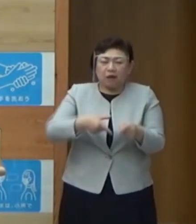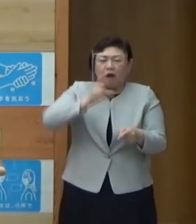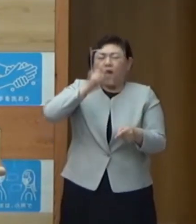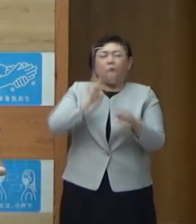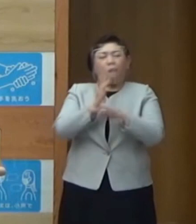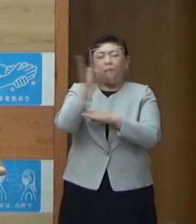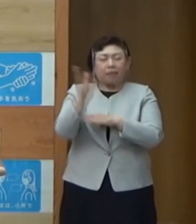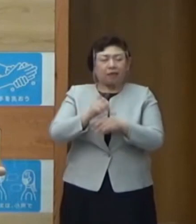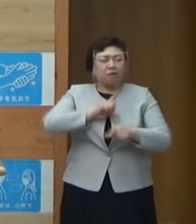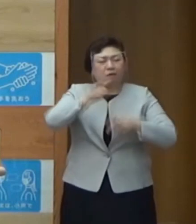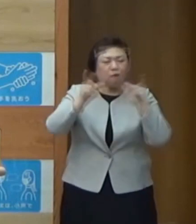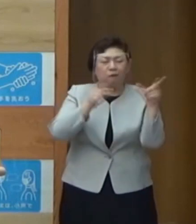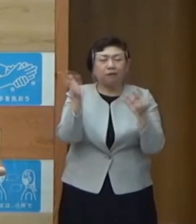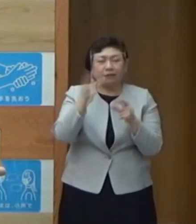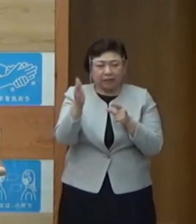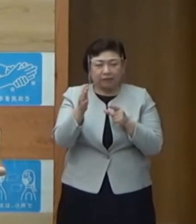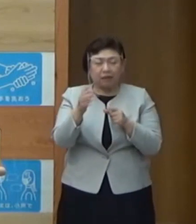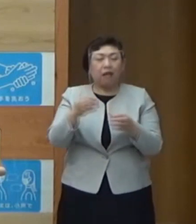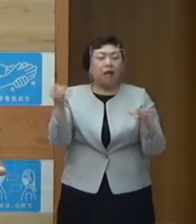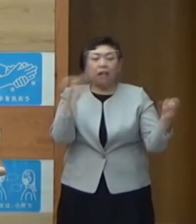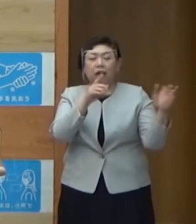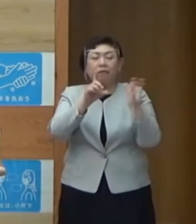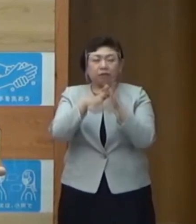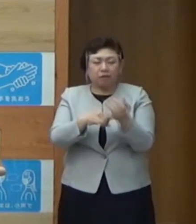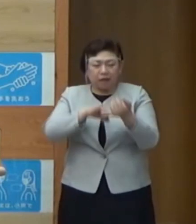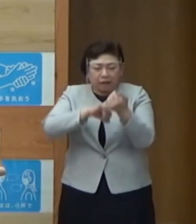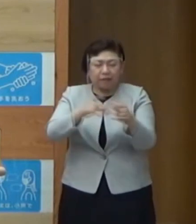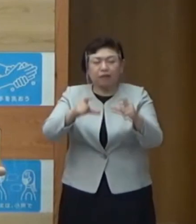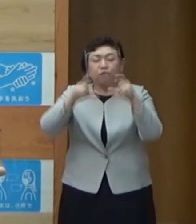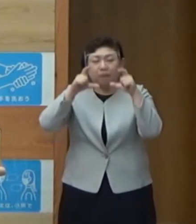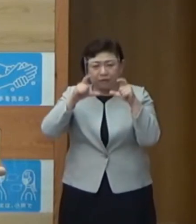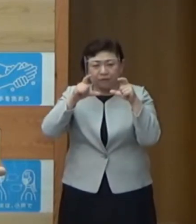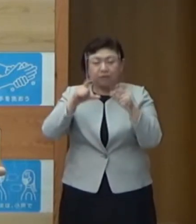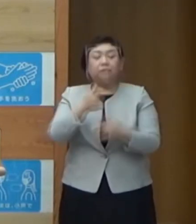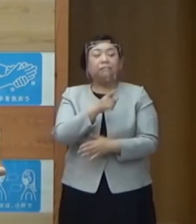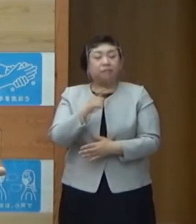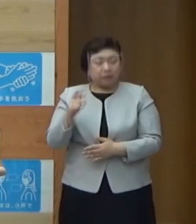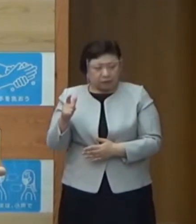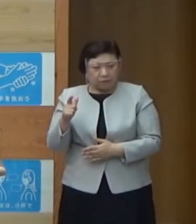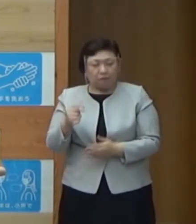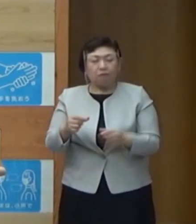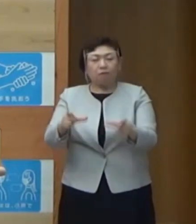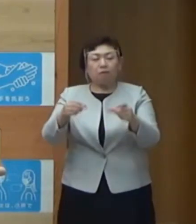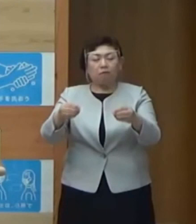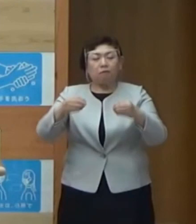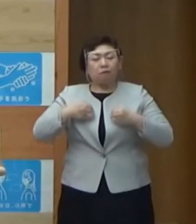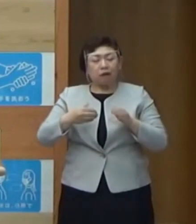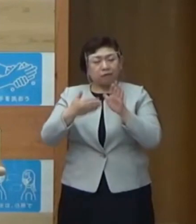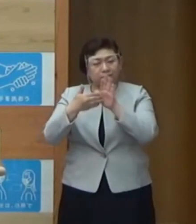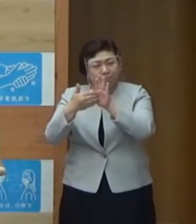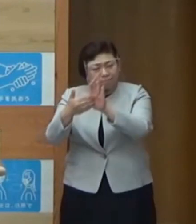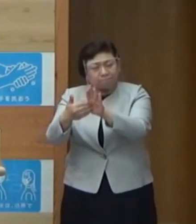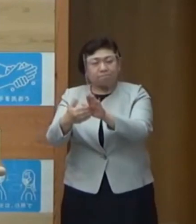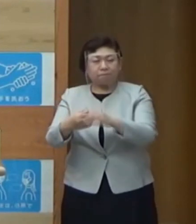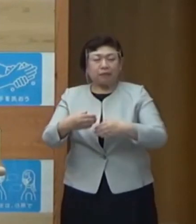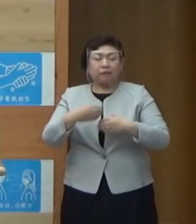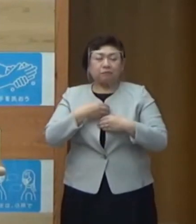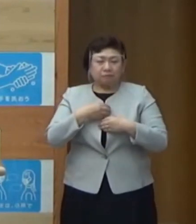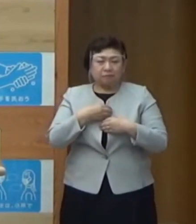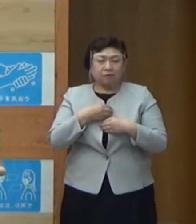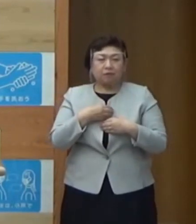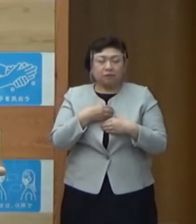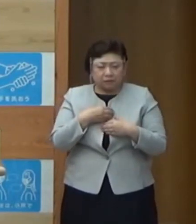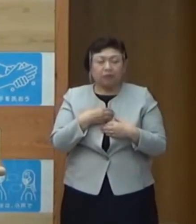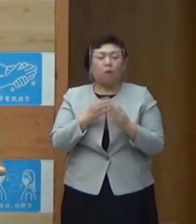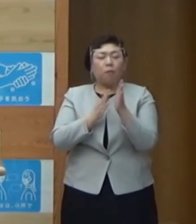大声出さず、会話ではマスクをするなど感染防止対策を徹底していただくようお願いい